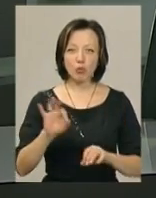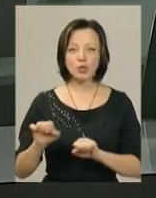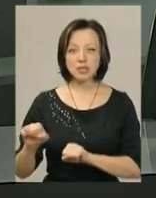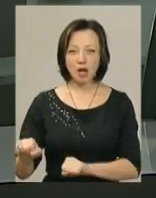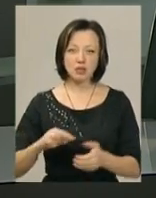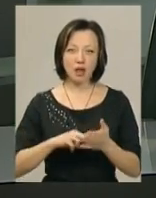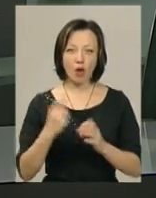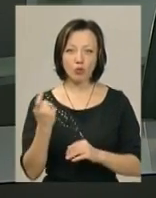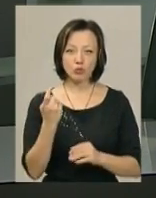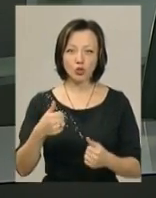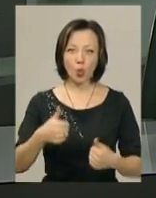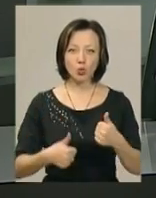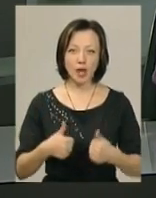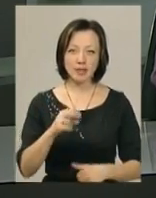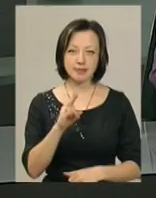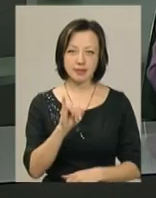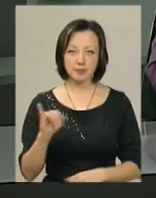захист економічної конкуренції.